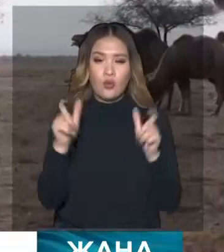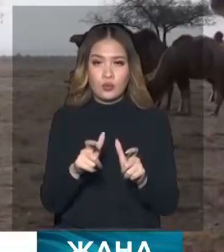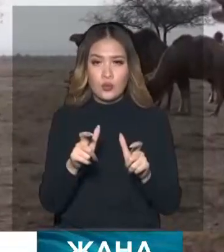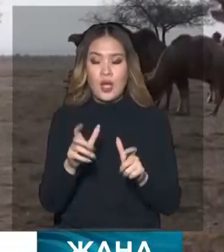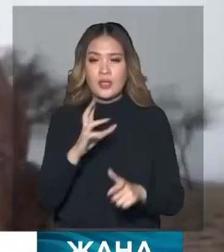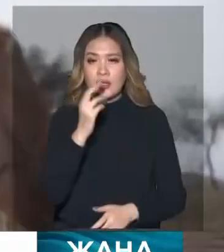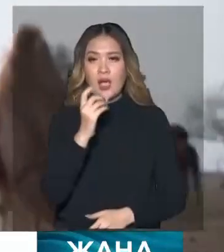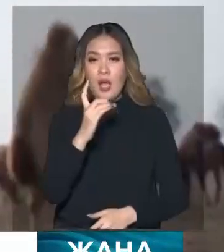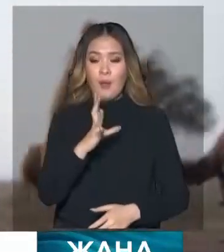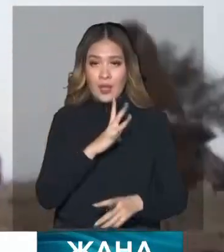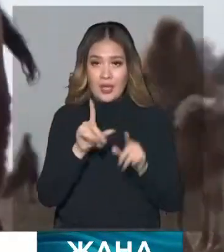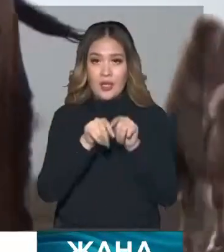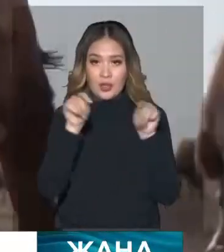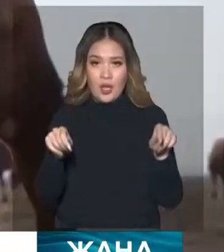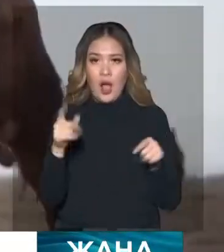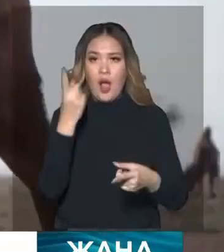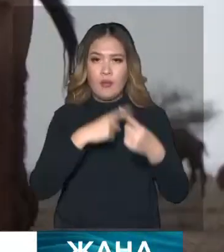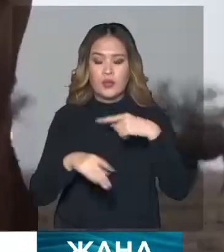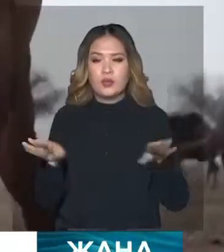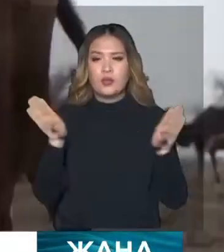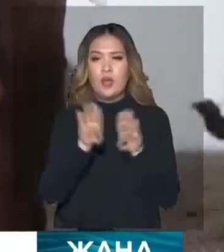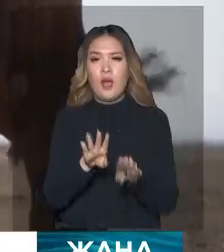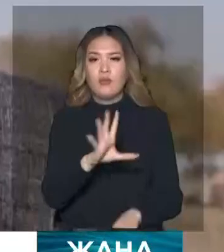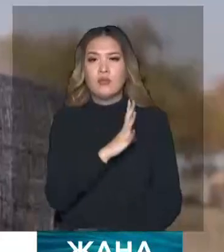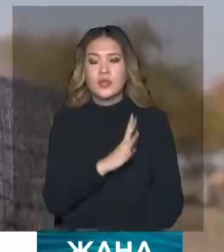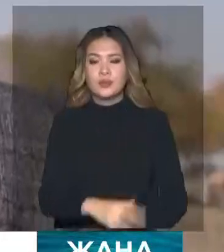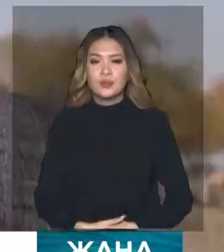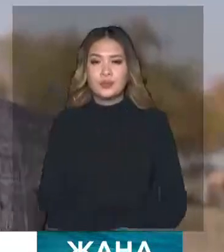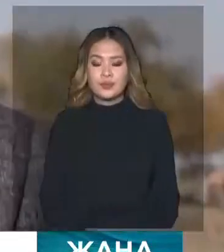өндіретін цех ашылған екен, алайда ол көп ұзамай жабылып қалған.